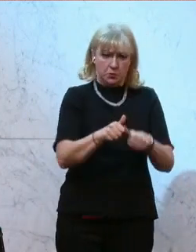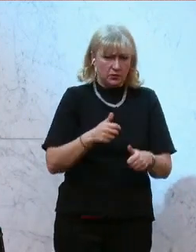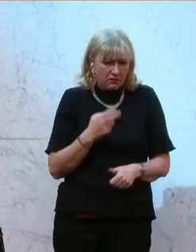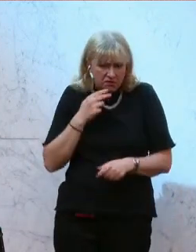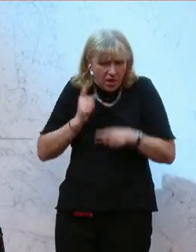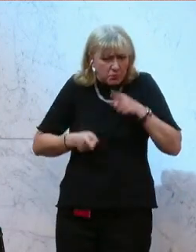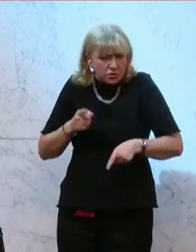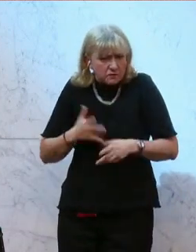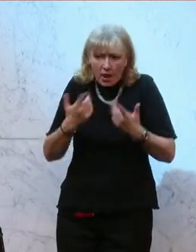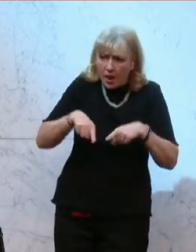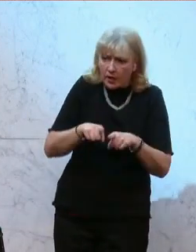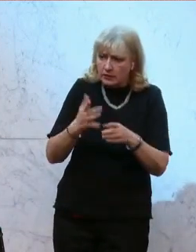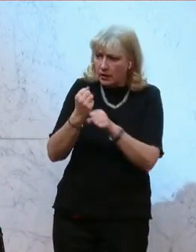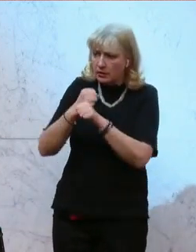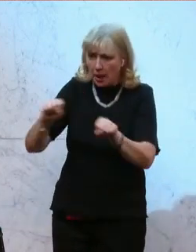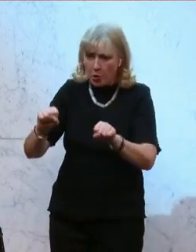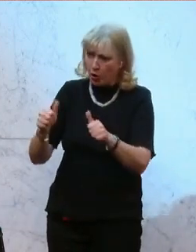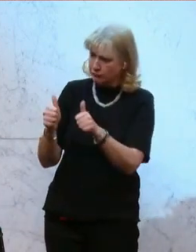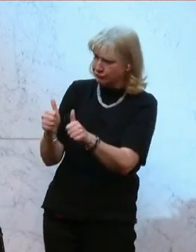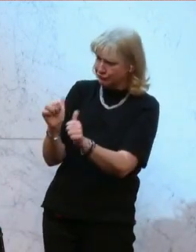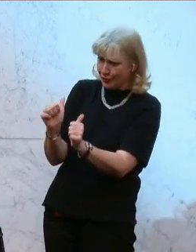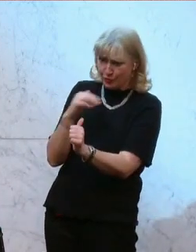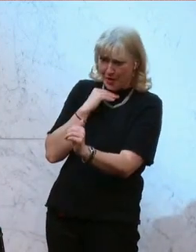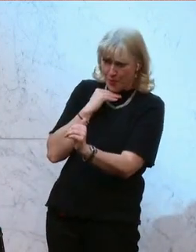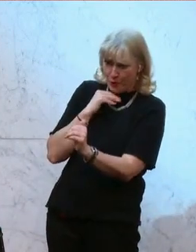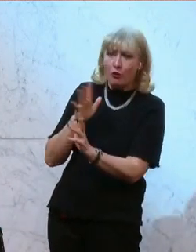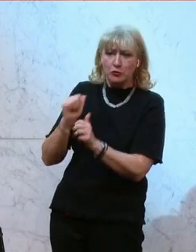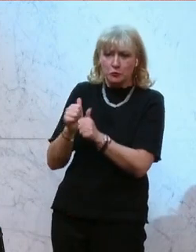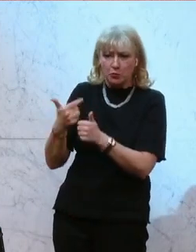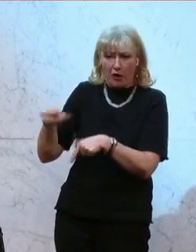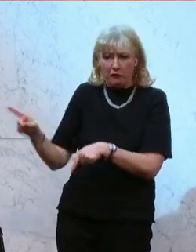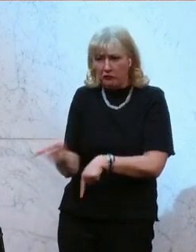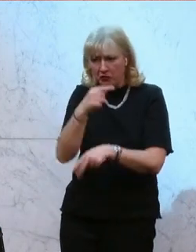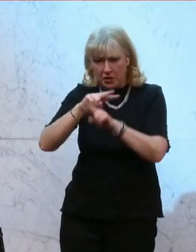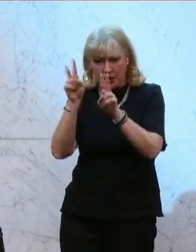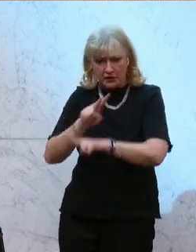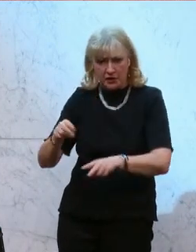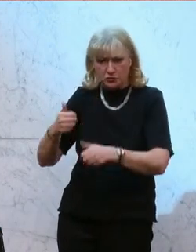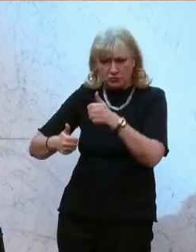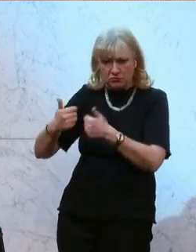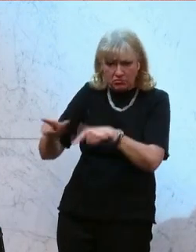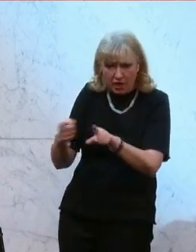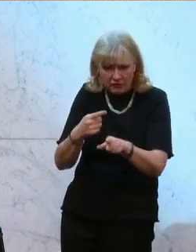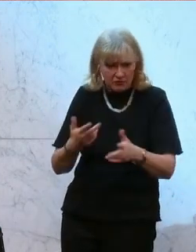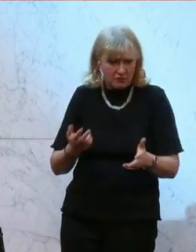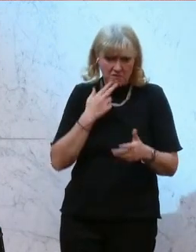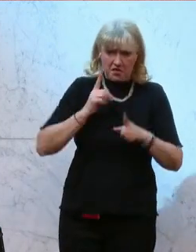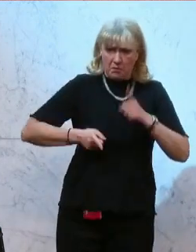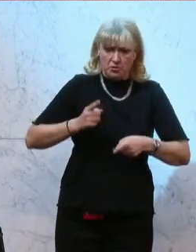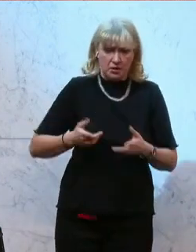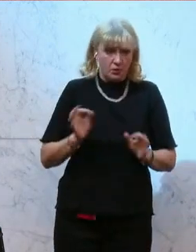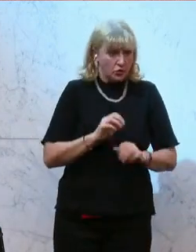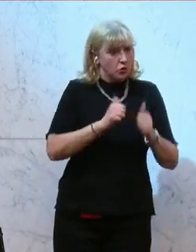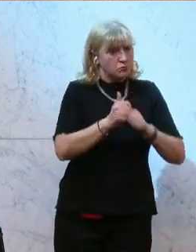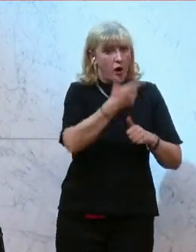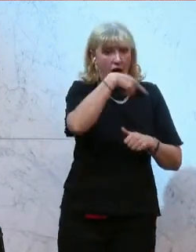Zukunft, welches Land demokratisch genug ist, dass seine Athleten noch an internationalen Bewerben teilnehmen dürfen? Dürfen dann in Zukunft keine Sportler